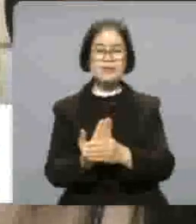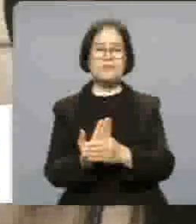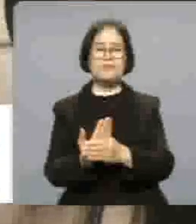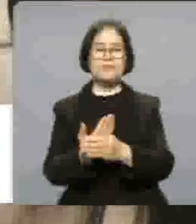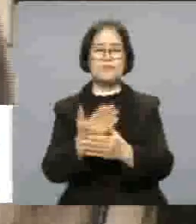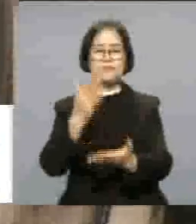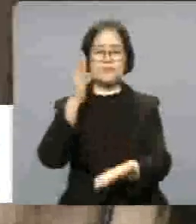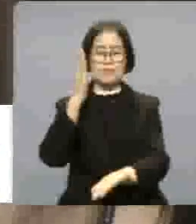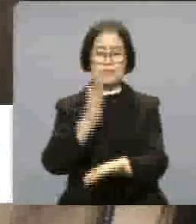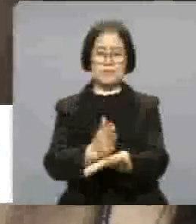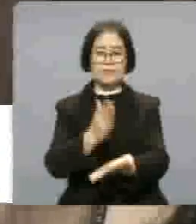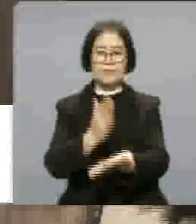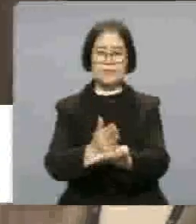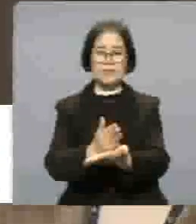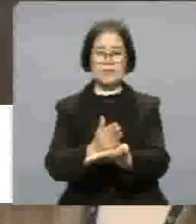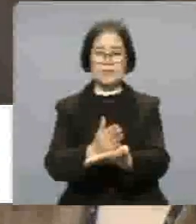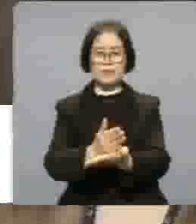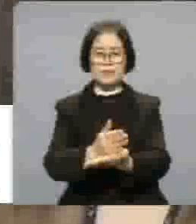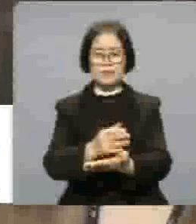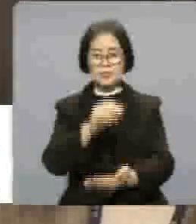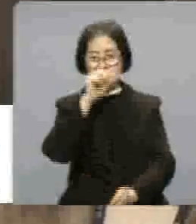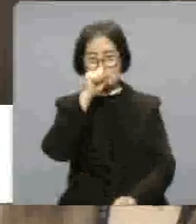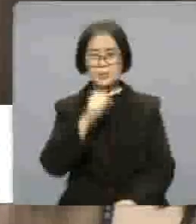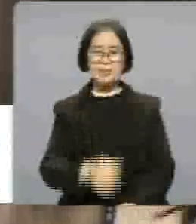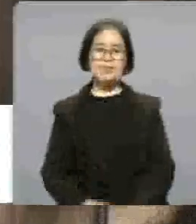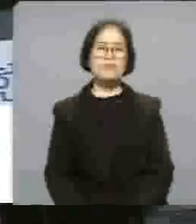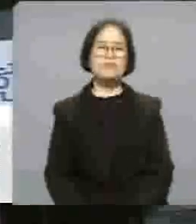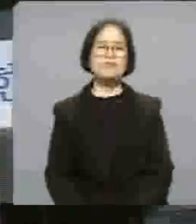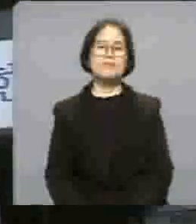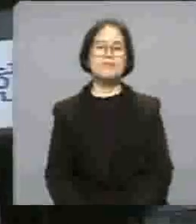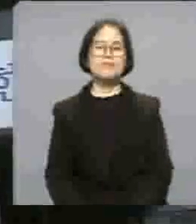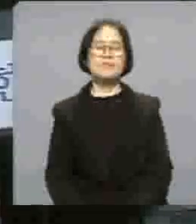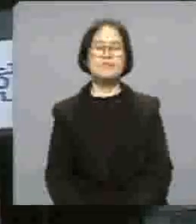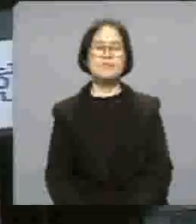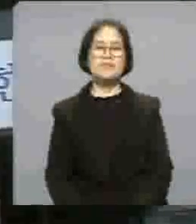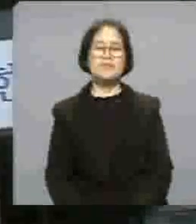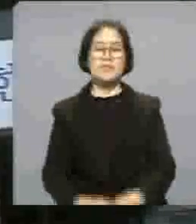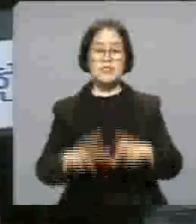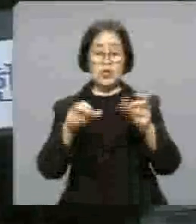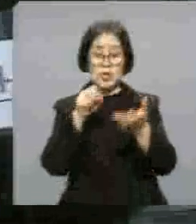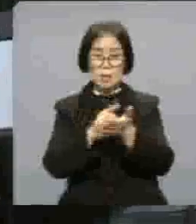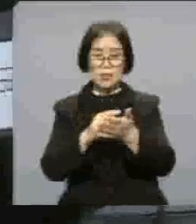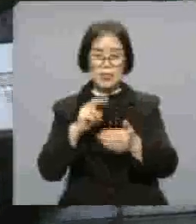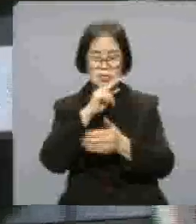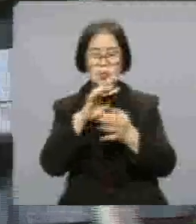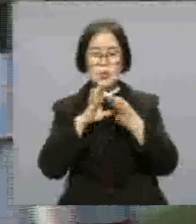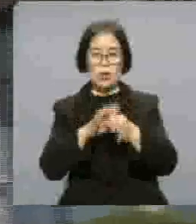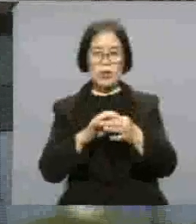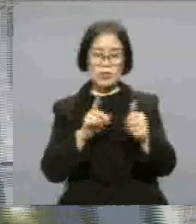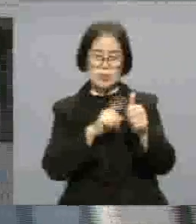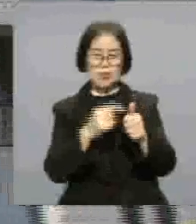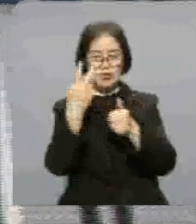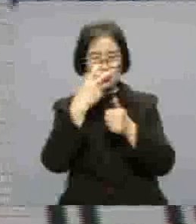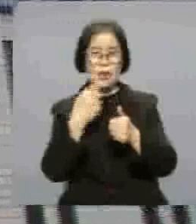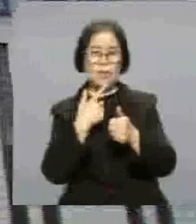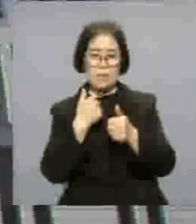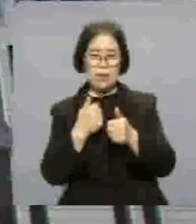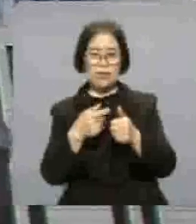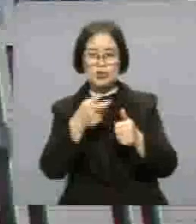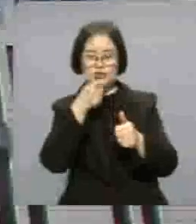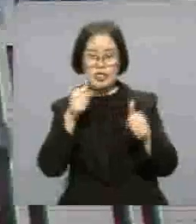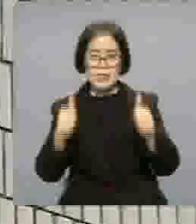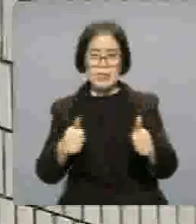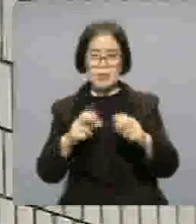그런 부분들이 이런 일이 좀 발생하지 않았으면 좋겠습니다. 성남FC 의혹 관련 전 씨를 수사했던